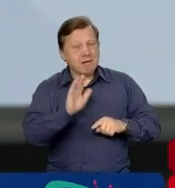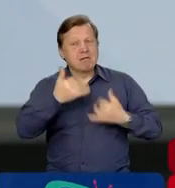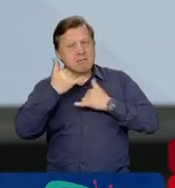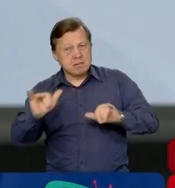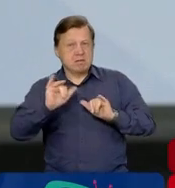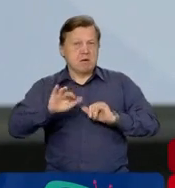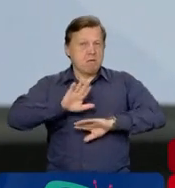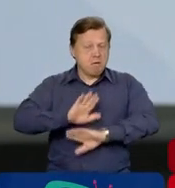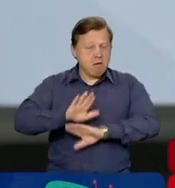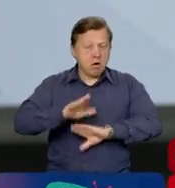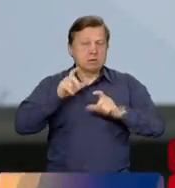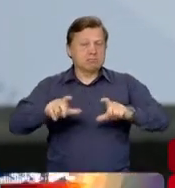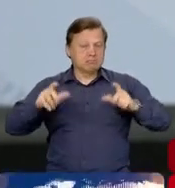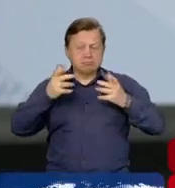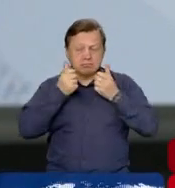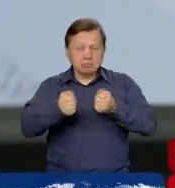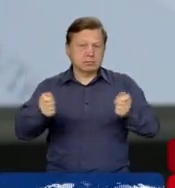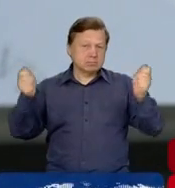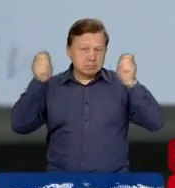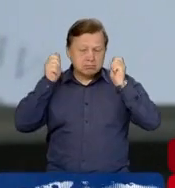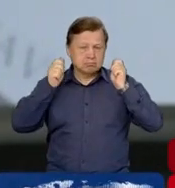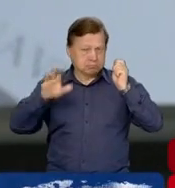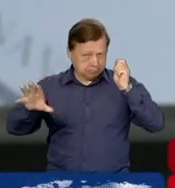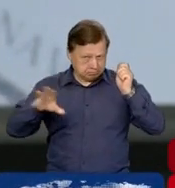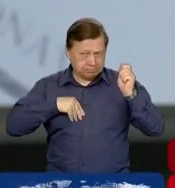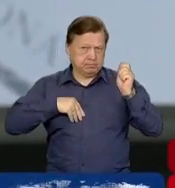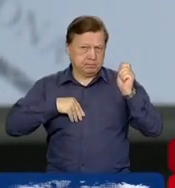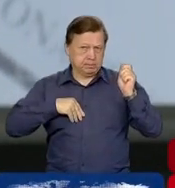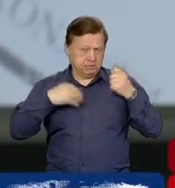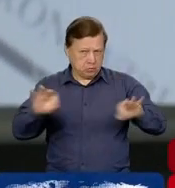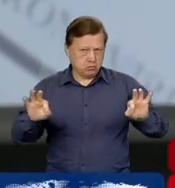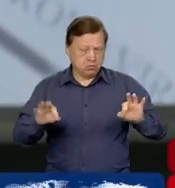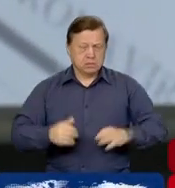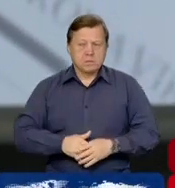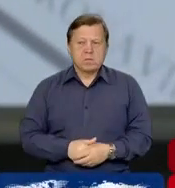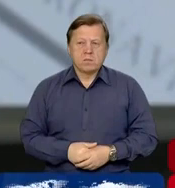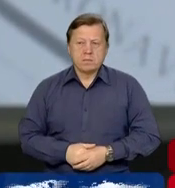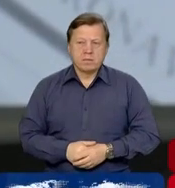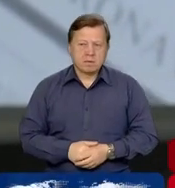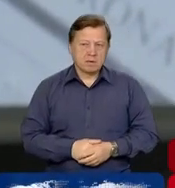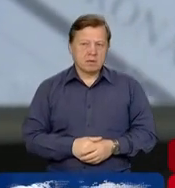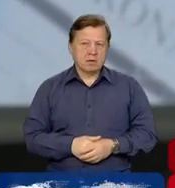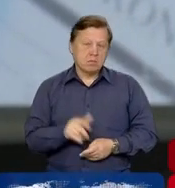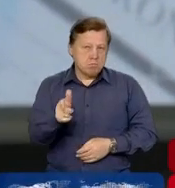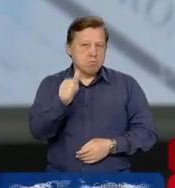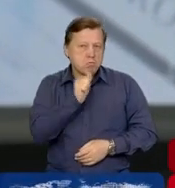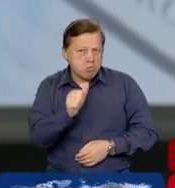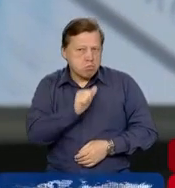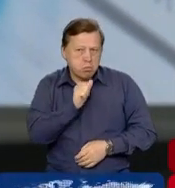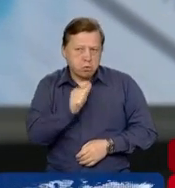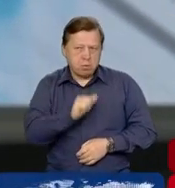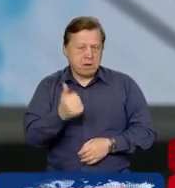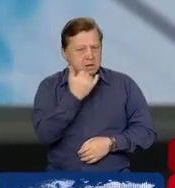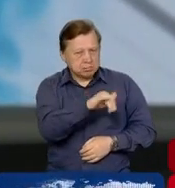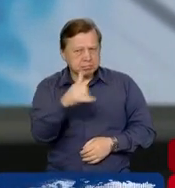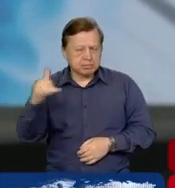ochrony, osłony ust i nosa są dopuszczalne. Należy spróbować różne